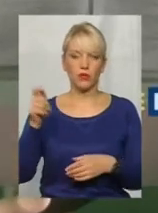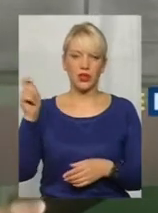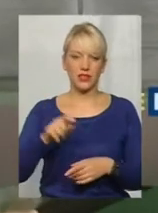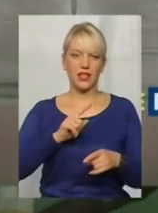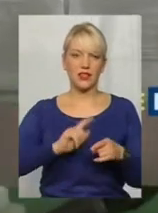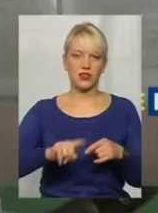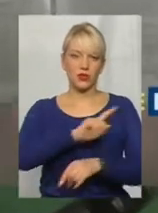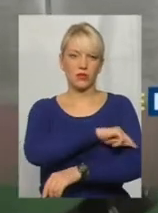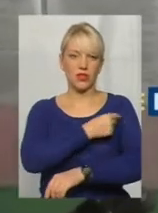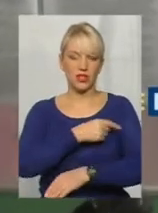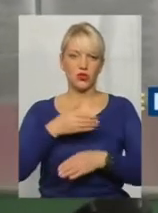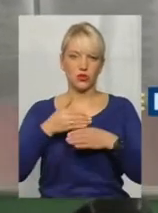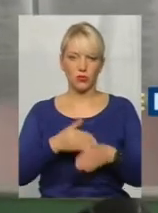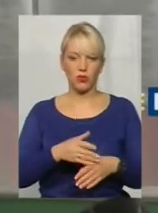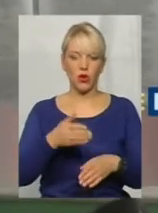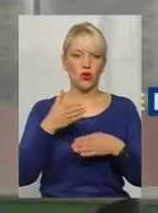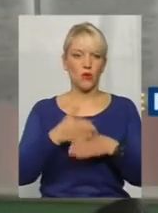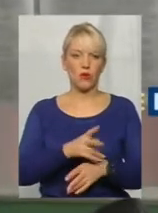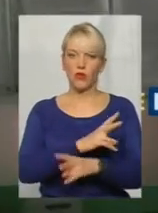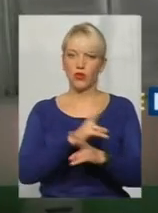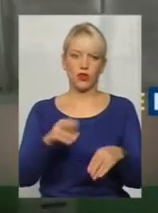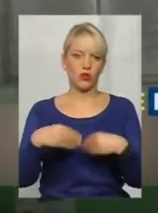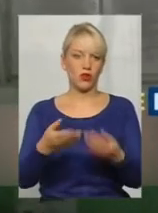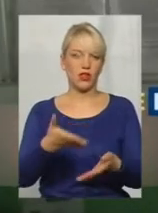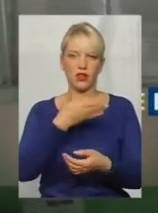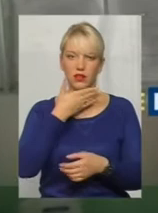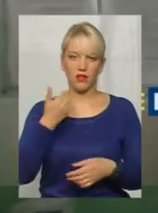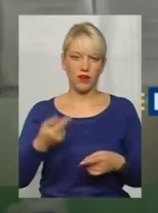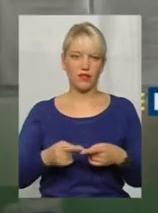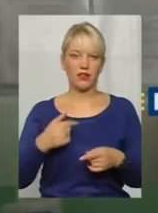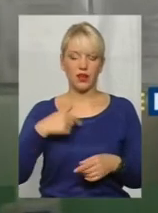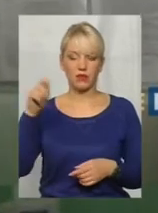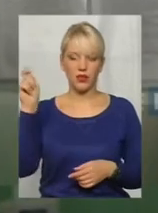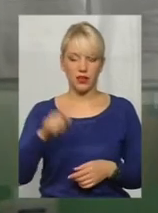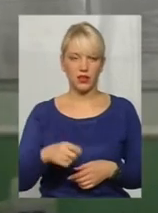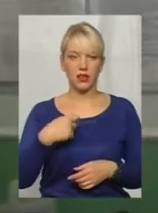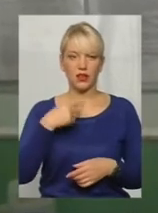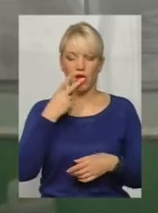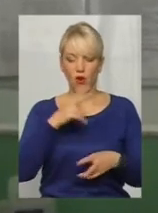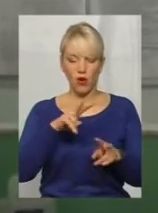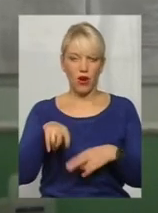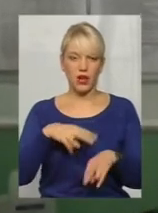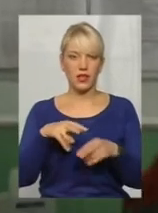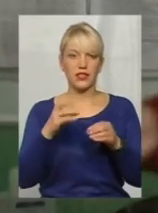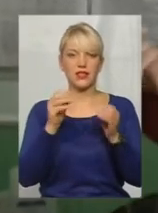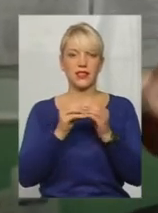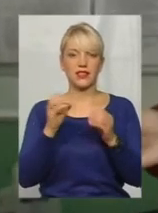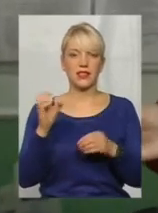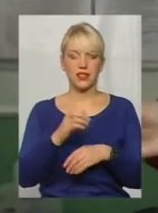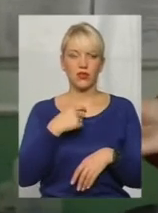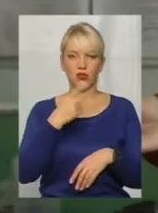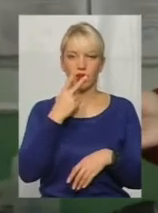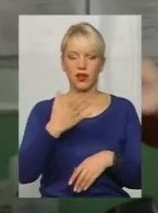медичної допомоги, допомоги йому ніхто не надавав. Я приїхала, ми пооглянули за 10 секунд, так як полагається,